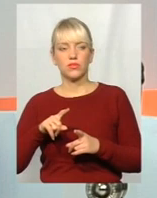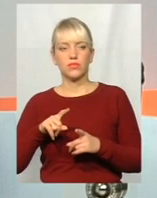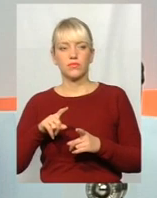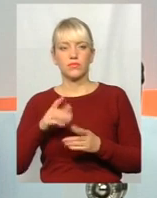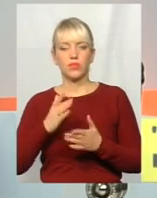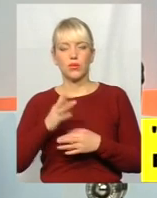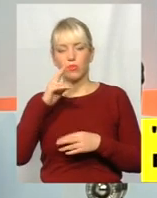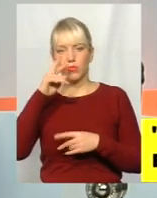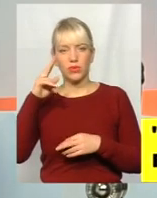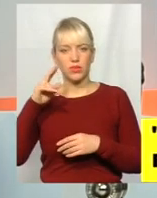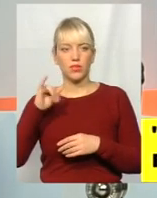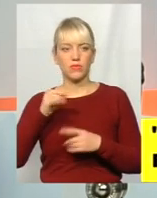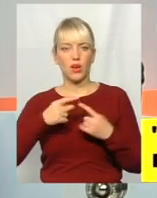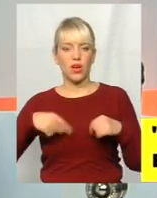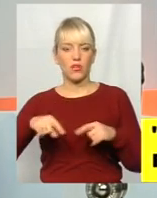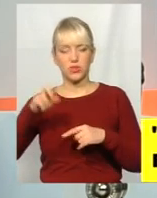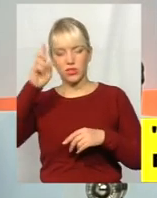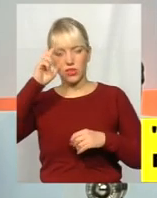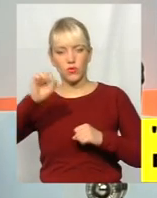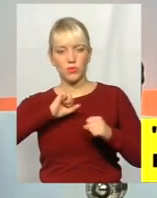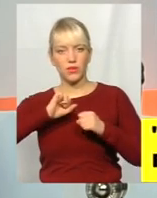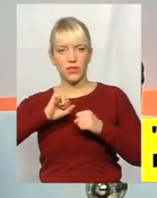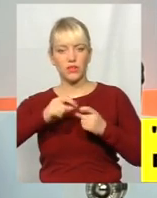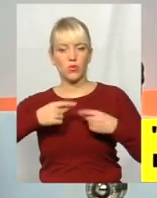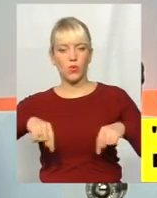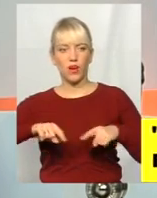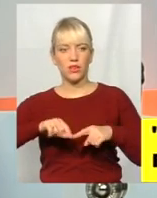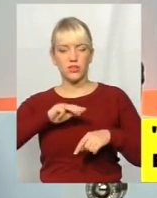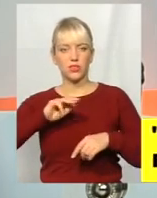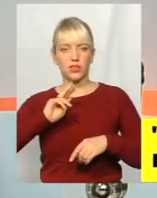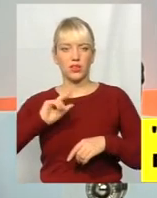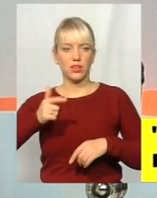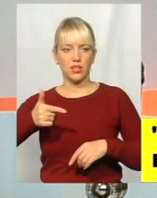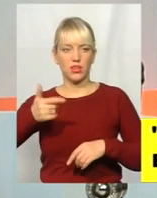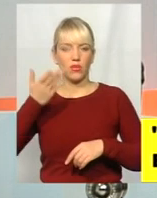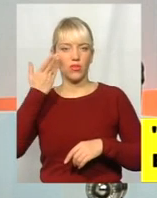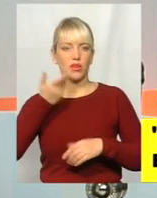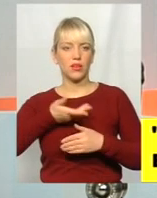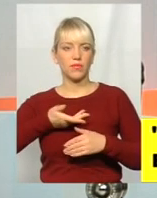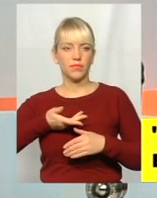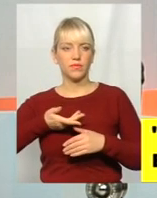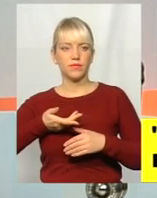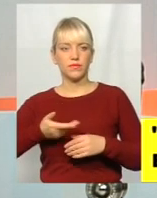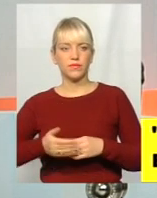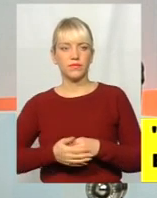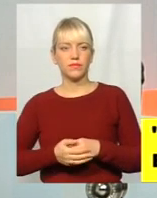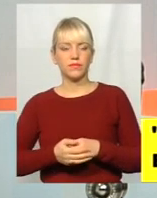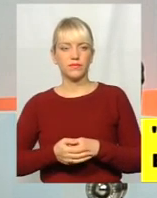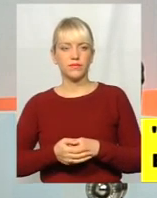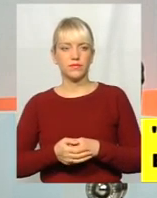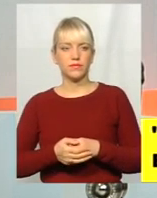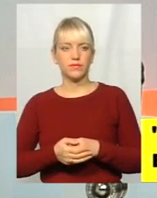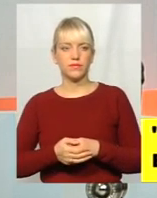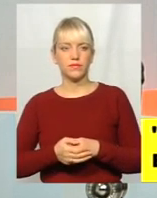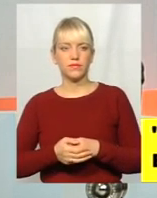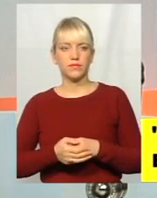помилки в галузі державного управління, в галузі ЖКГ, коли не інвестувався в цю галузь національний продукт,